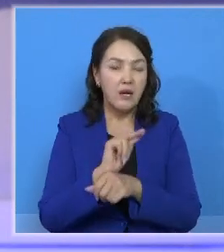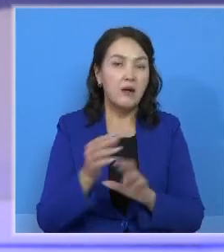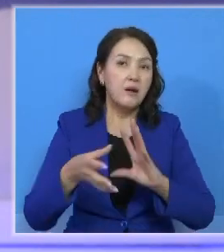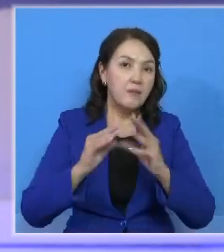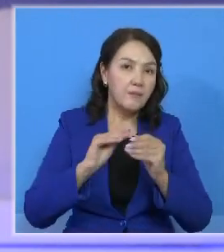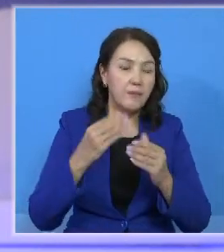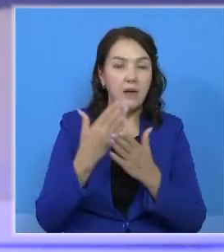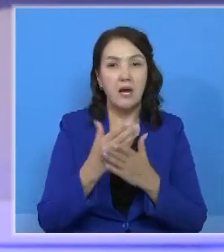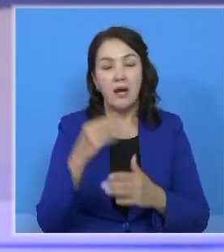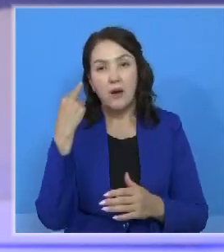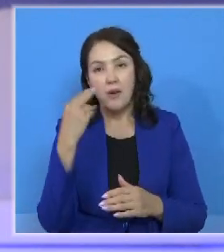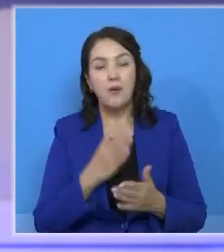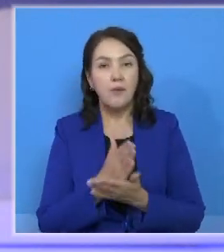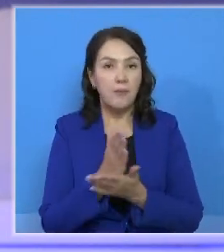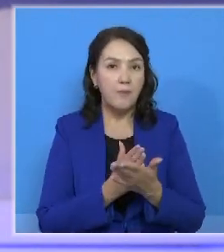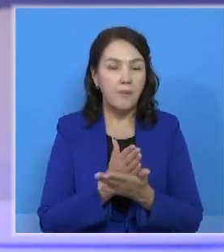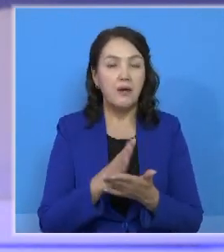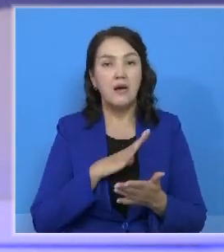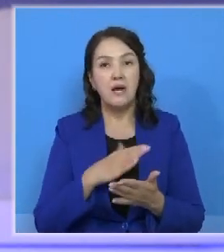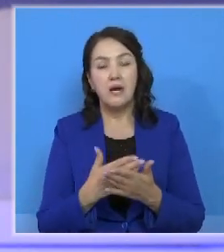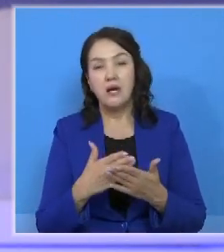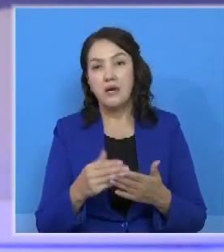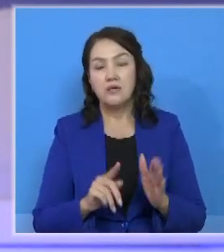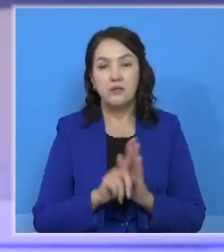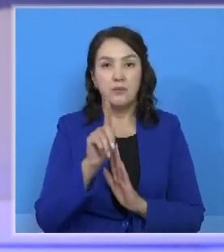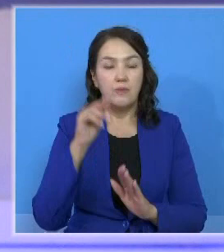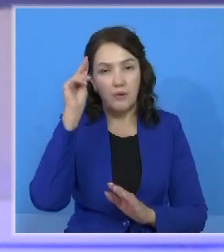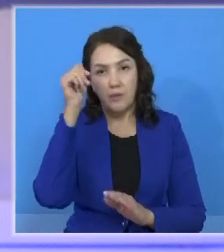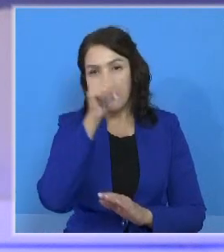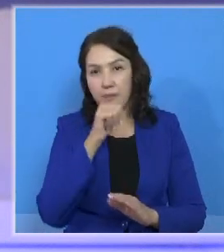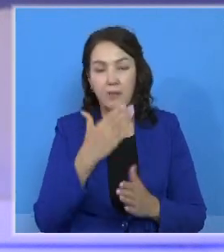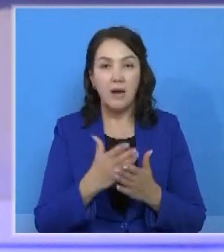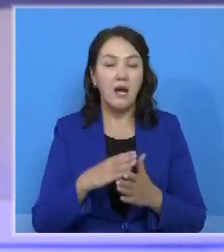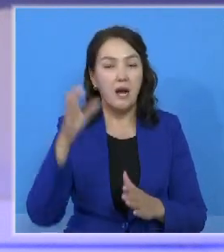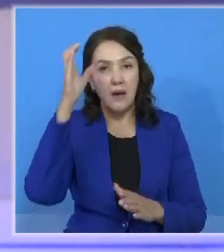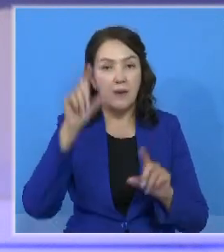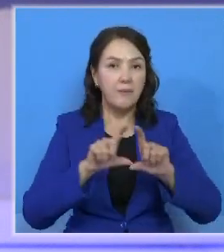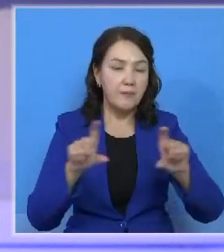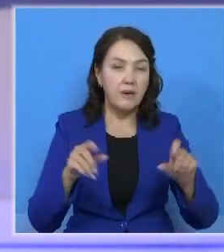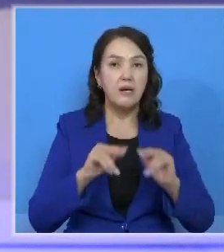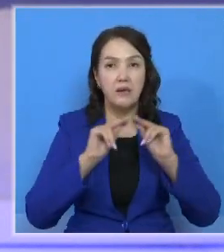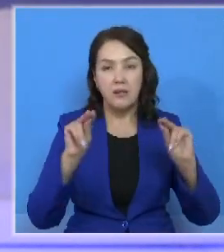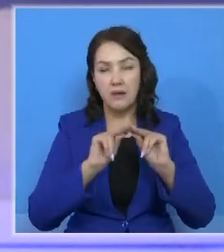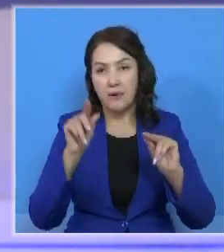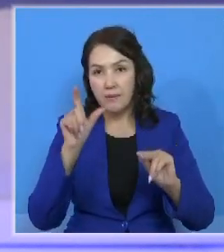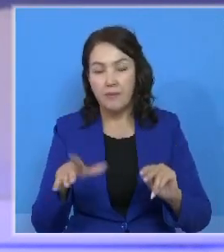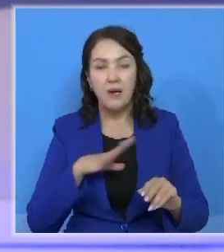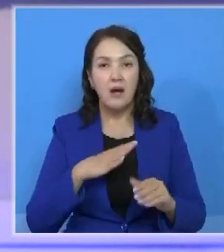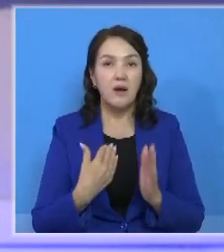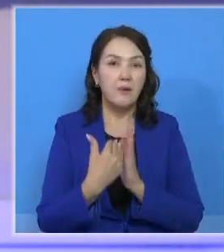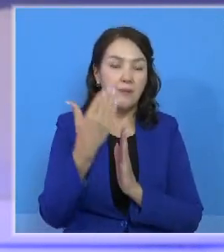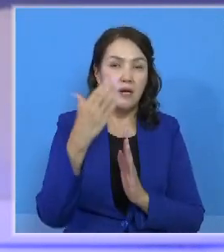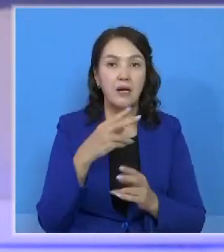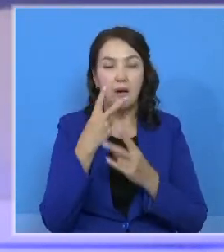целом обеспечение качества услуг. Кроме того, в преддверии старта нового учебного года образовательные организации и педагоги были отмечены за